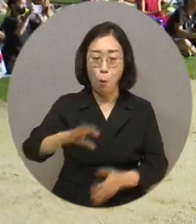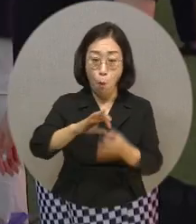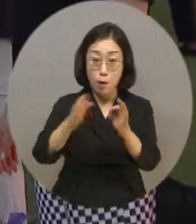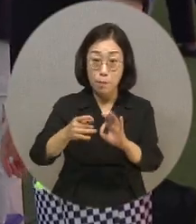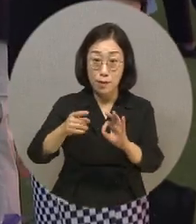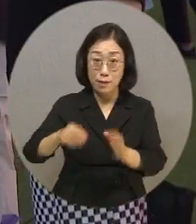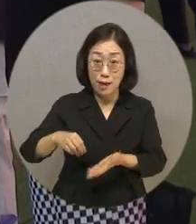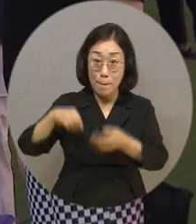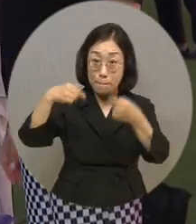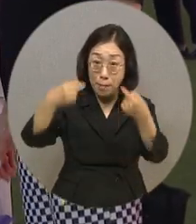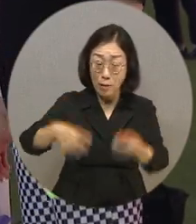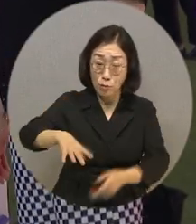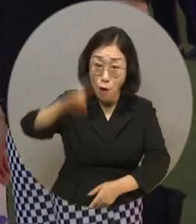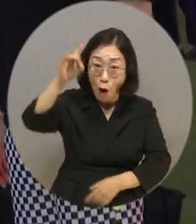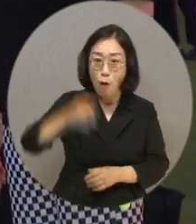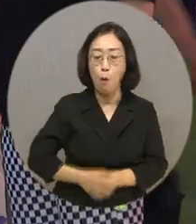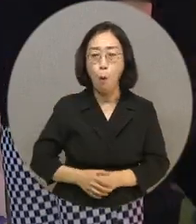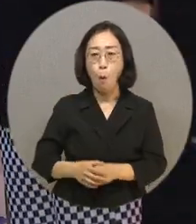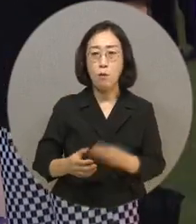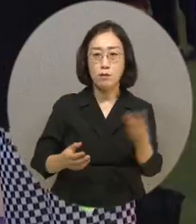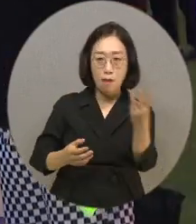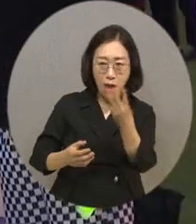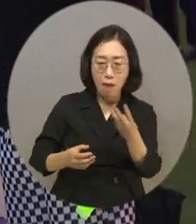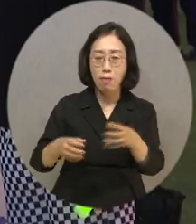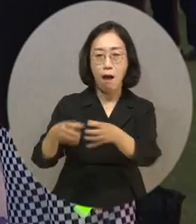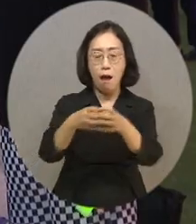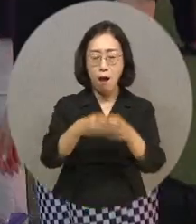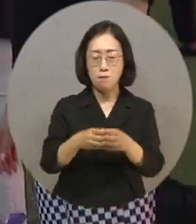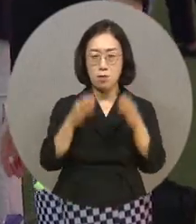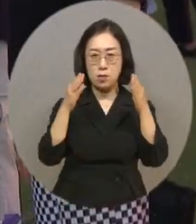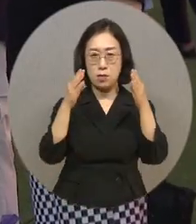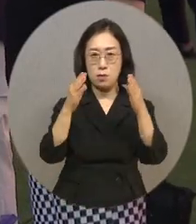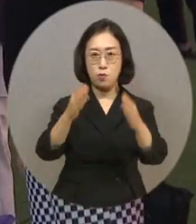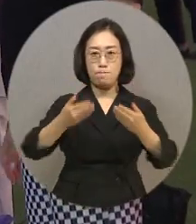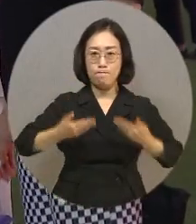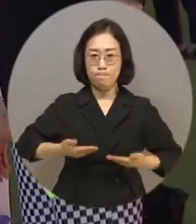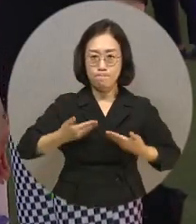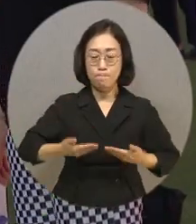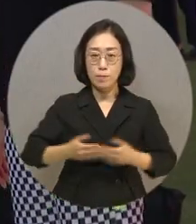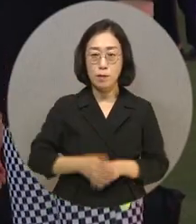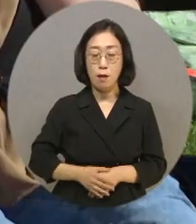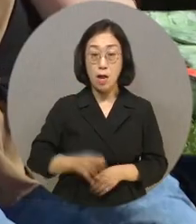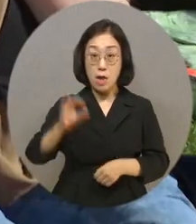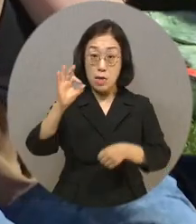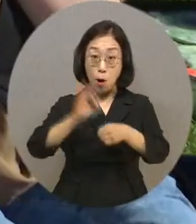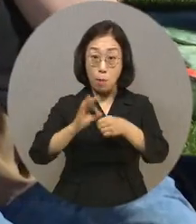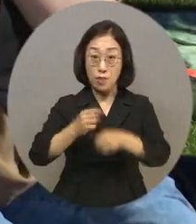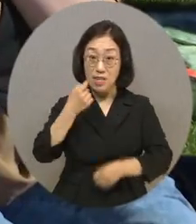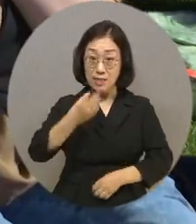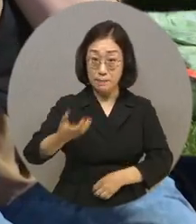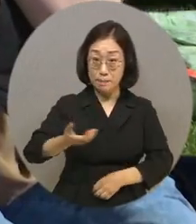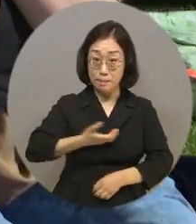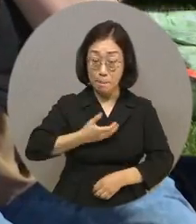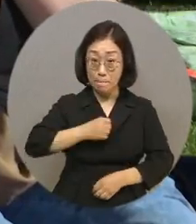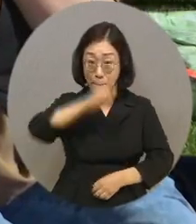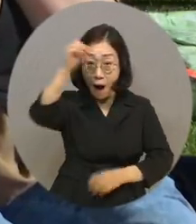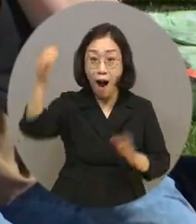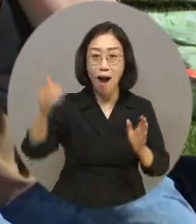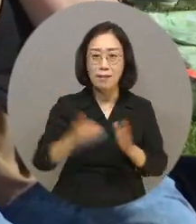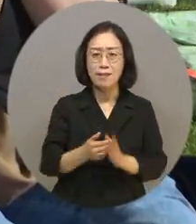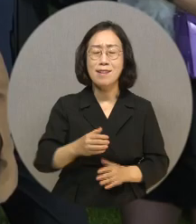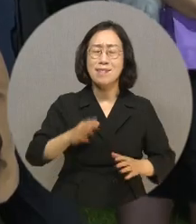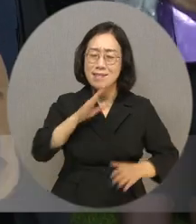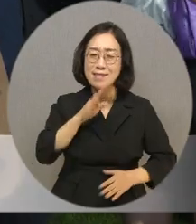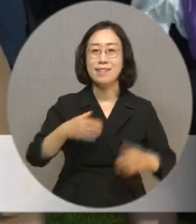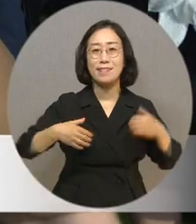올림픽에서 단단한 팀워크와 뛰어난 집중력으로 여자 단체전 10연패의 신화를 달성해 매우 자랑스럽다고